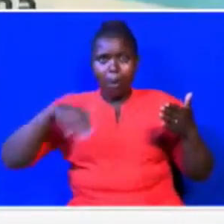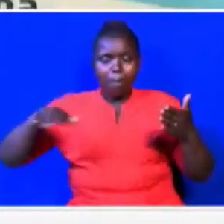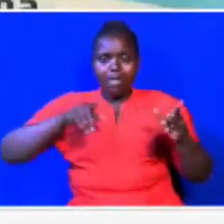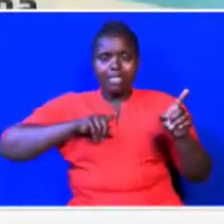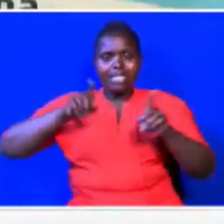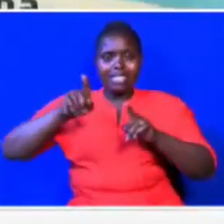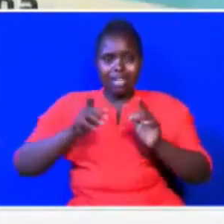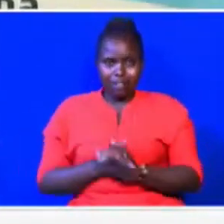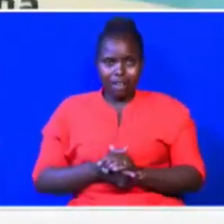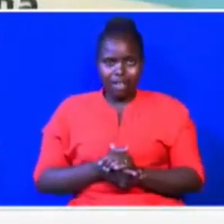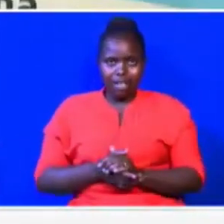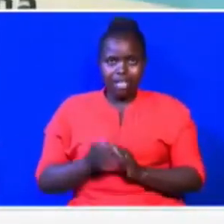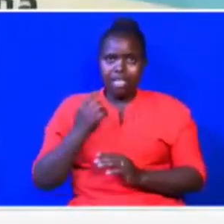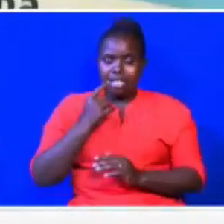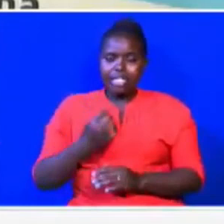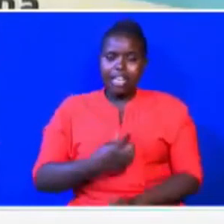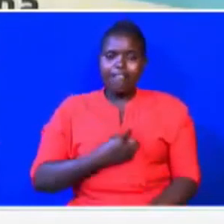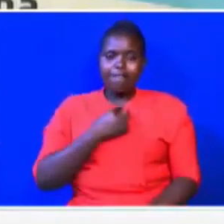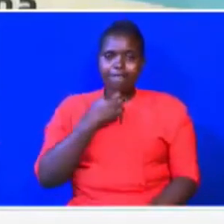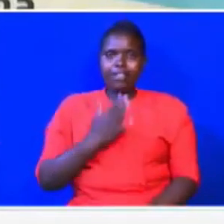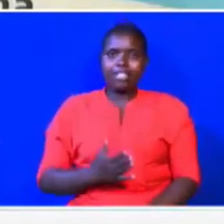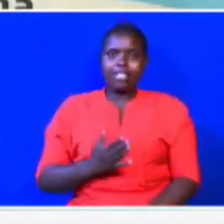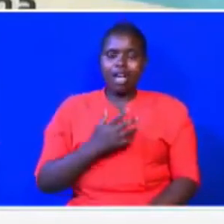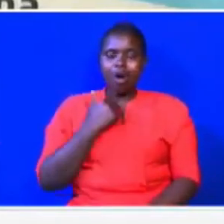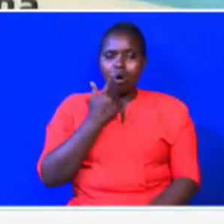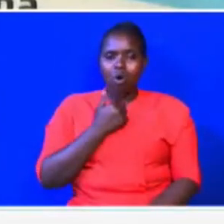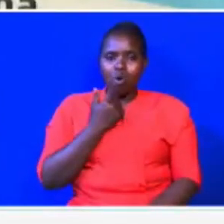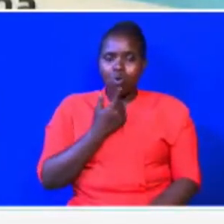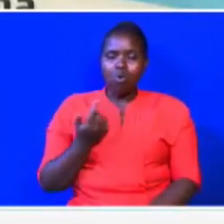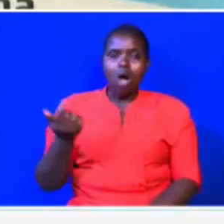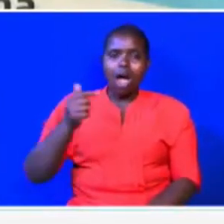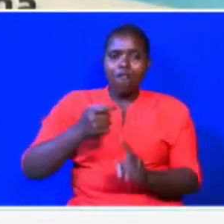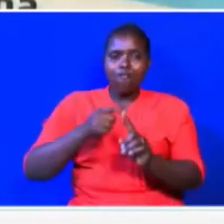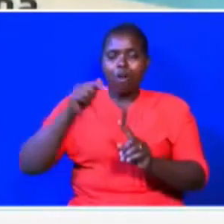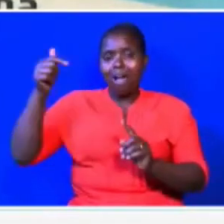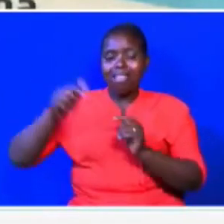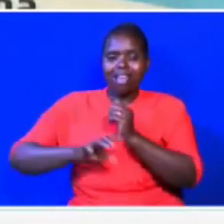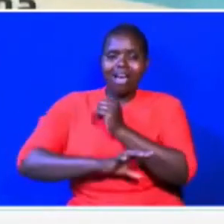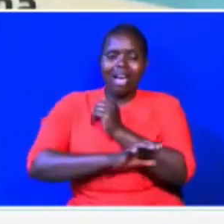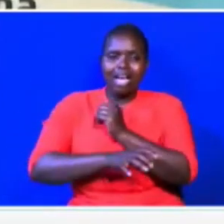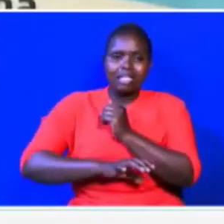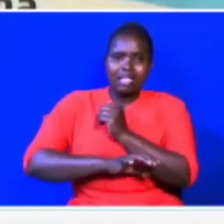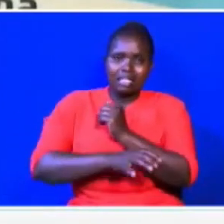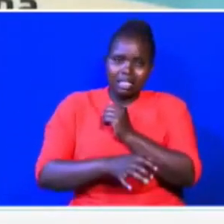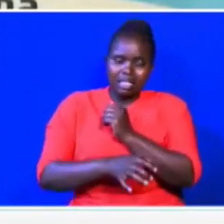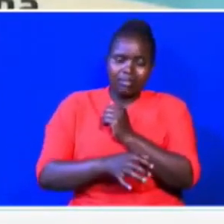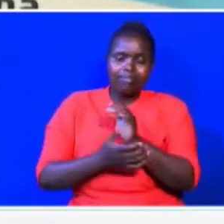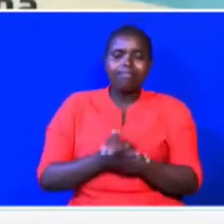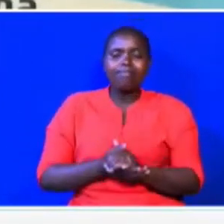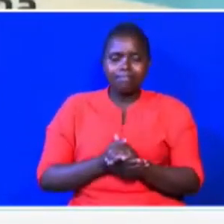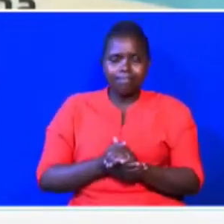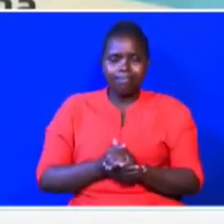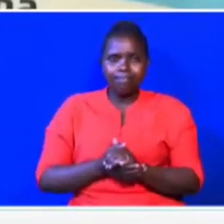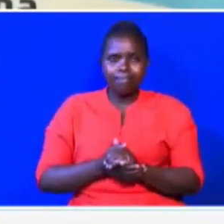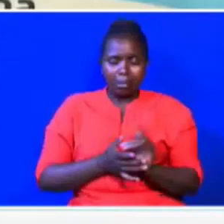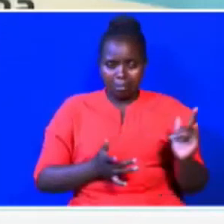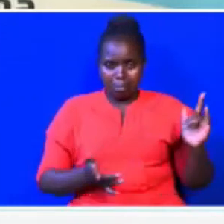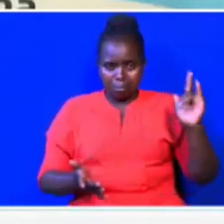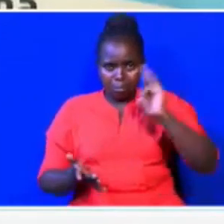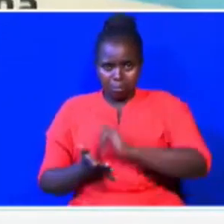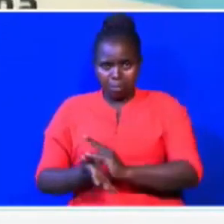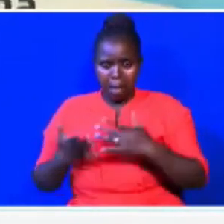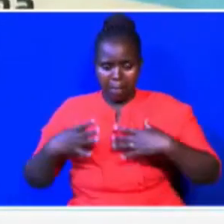usafiri. Tumesema ya kwamba wageni wetu wale wanatoka nchi za Ulaya na kwingineko, watu